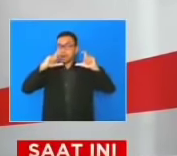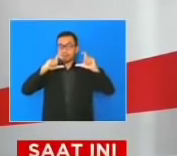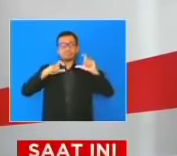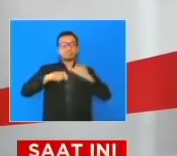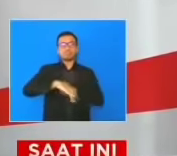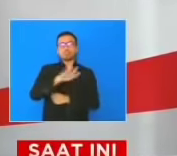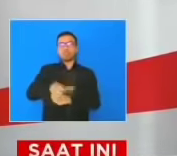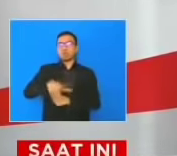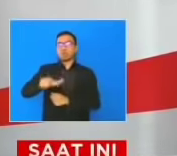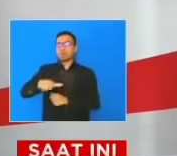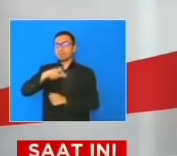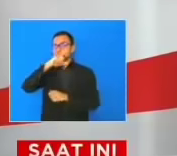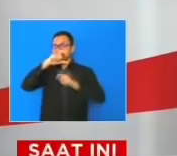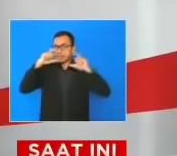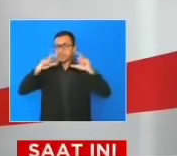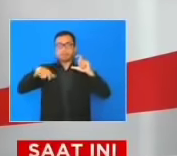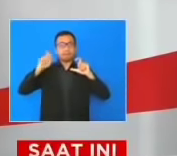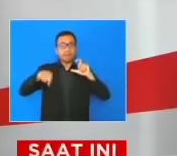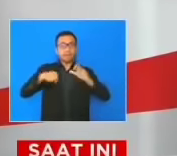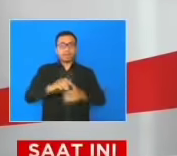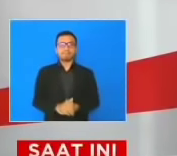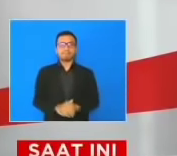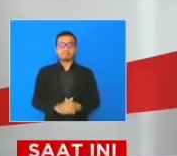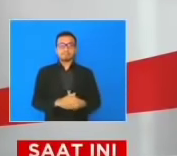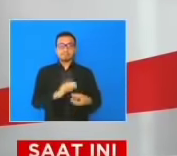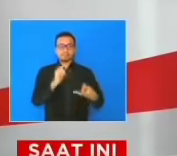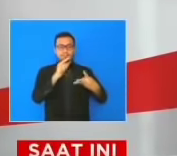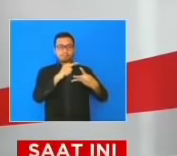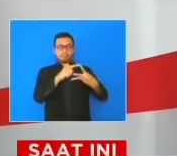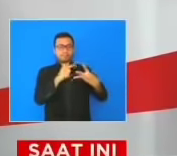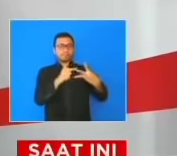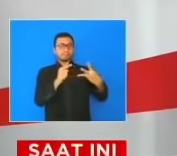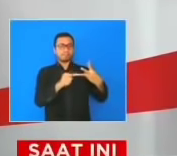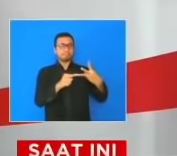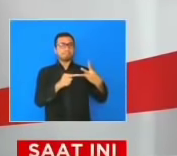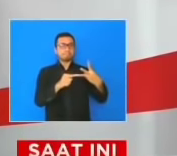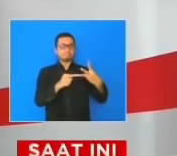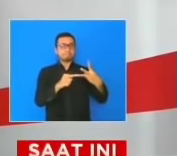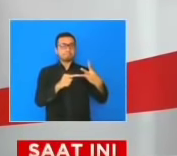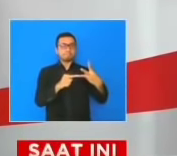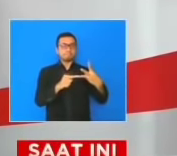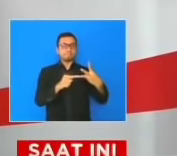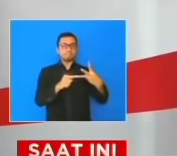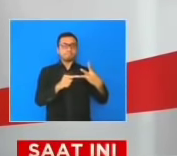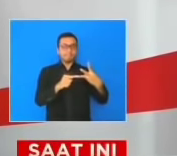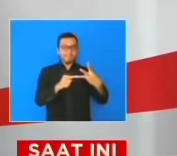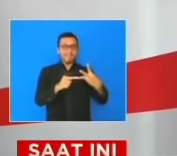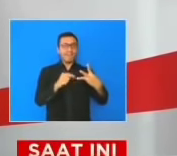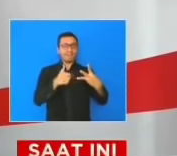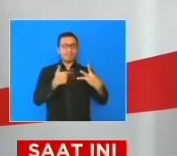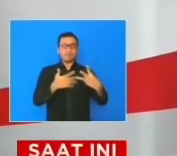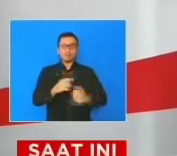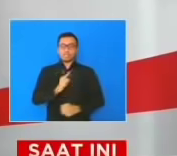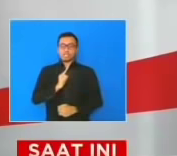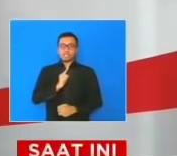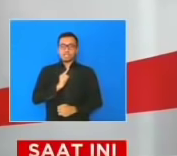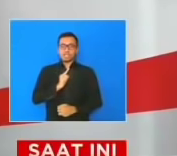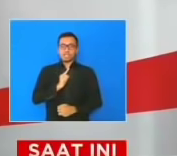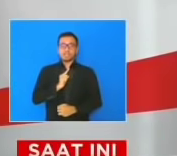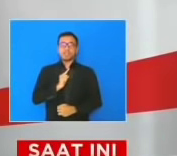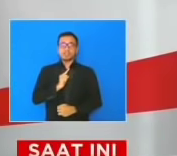semua. Hanya dengan cara ini, maka kita bisa melindungi diri kita